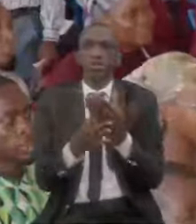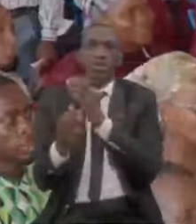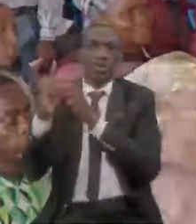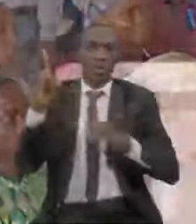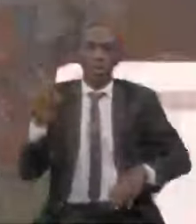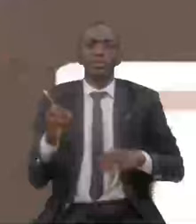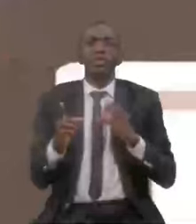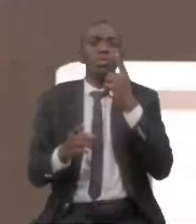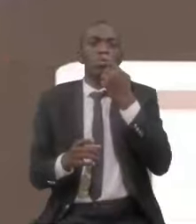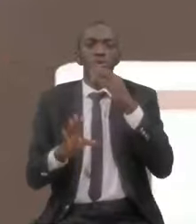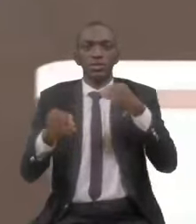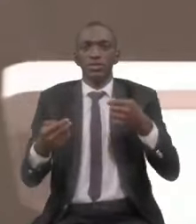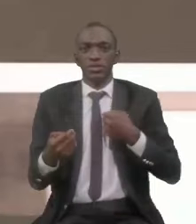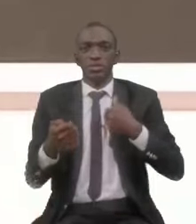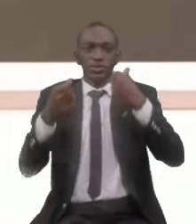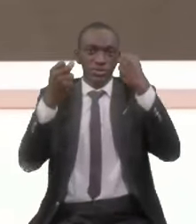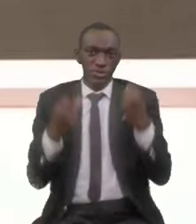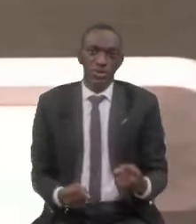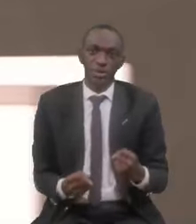me fortifie.